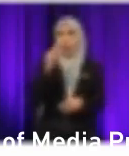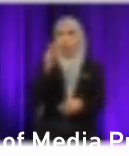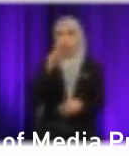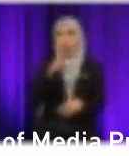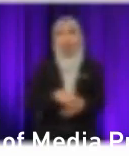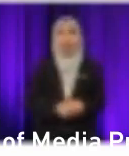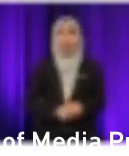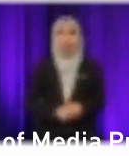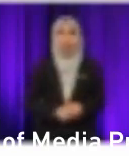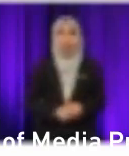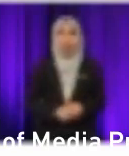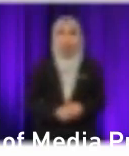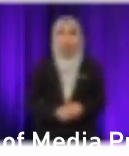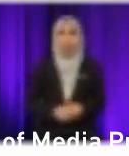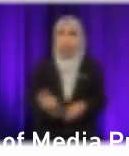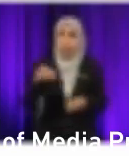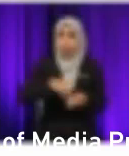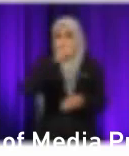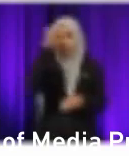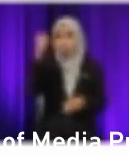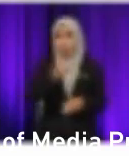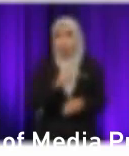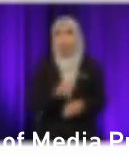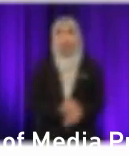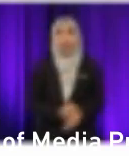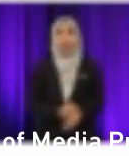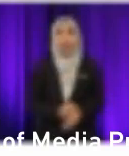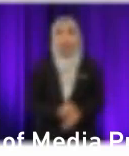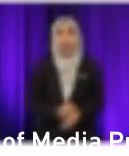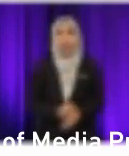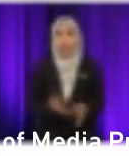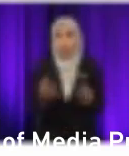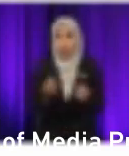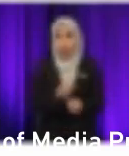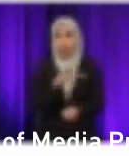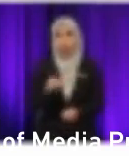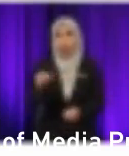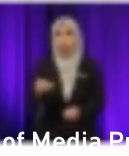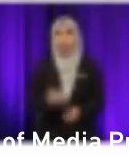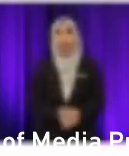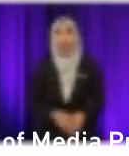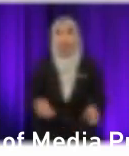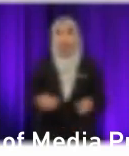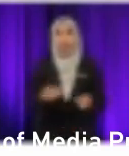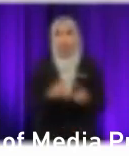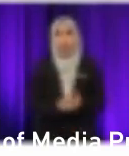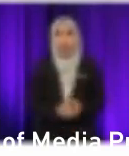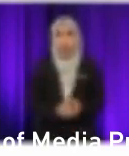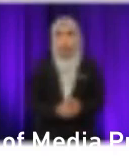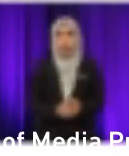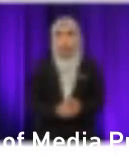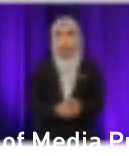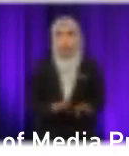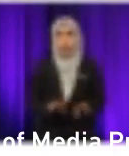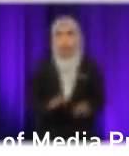Dalam soalan, meminta pelajar untuk membuat perbandingan antara kedua-dua litar, tentukan litar mana yang paling sesuai untuk